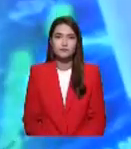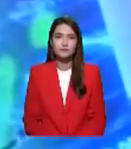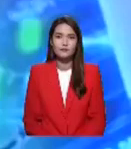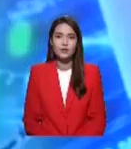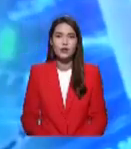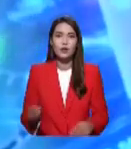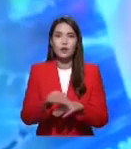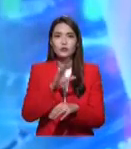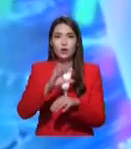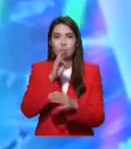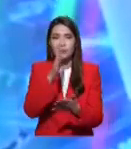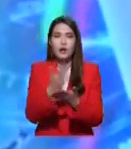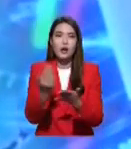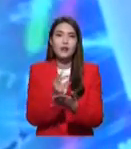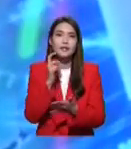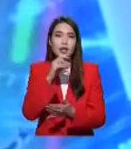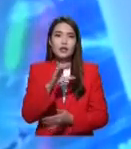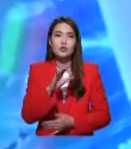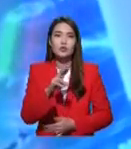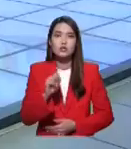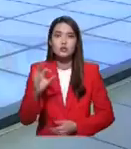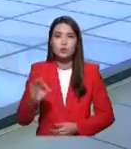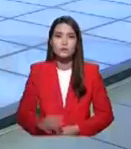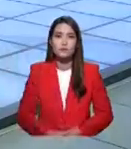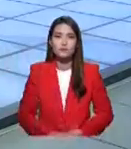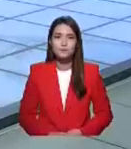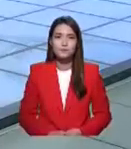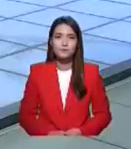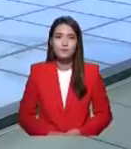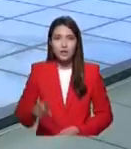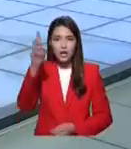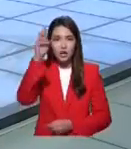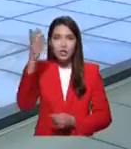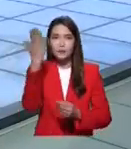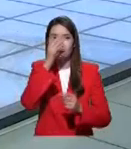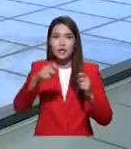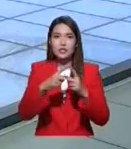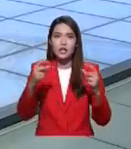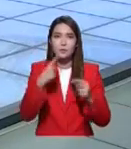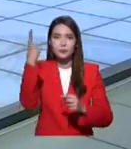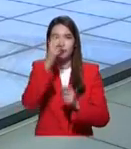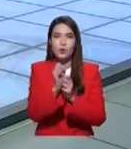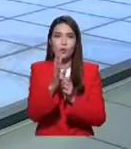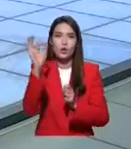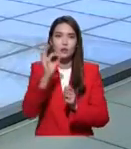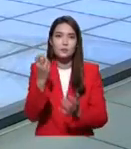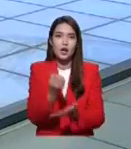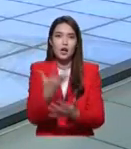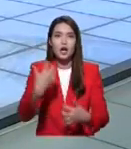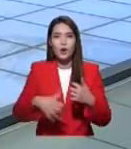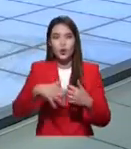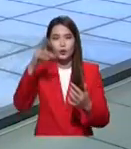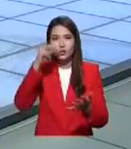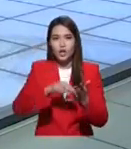Арма көрермен эфирде экономика, студияда мен Сүндет Оралбек. Елімізде кино билеті бір жылда 14% қымбаттады. Орташа